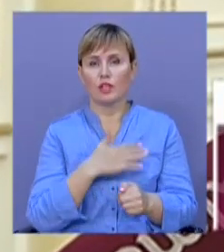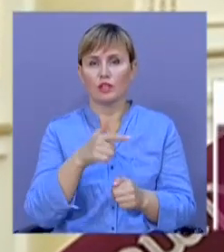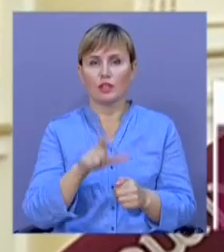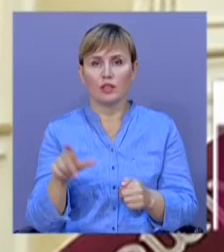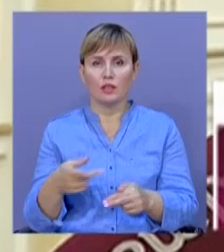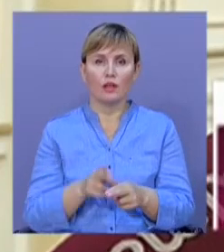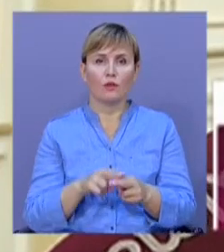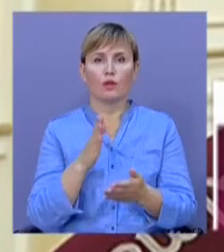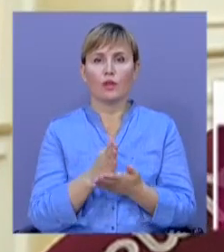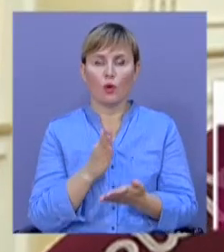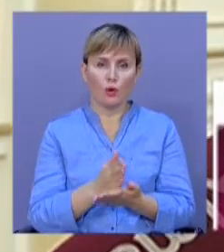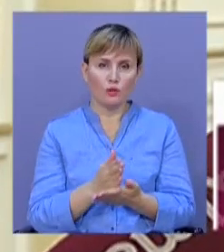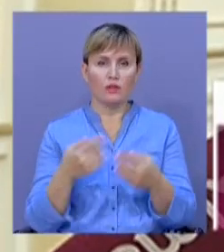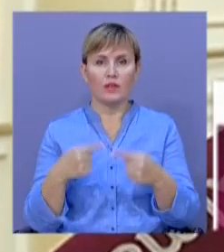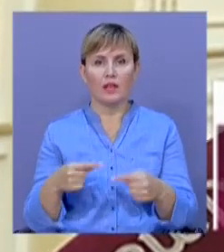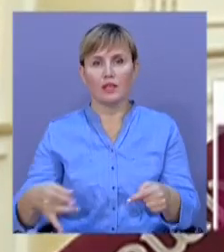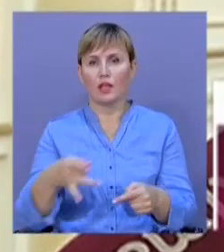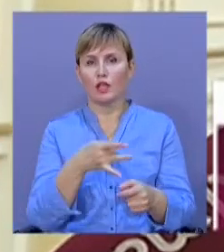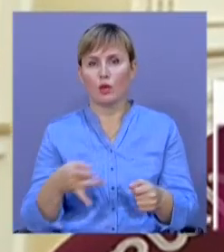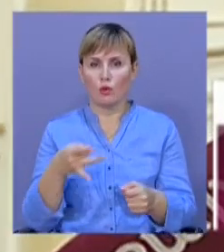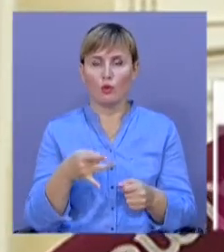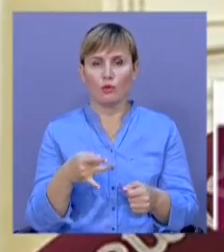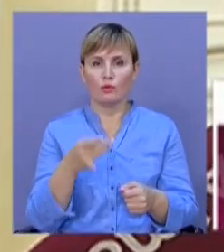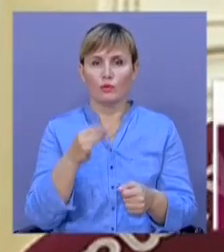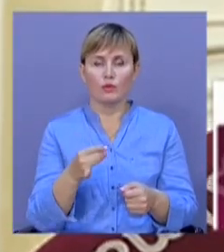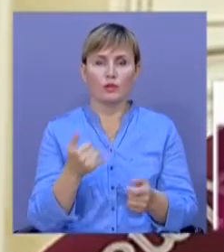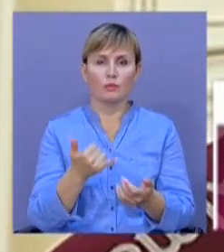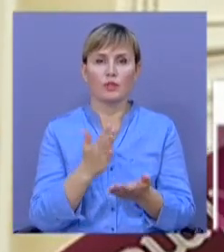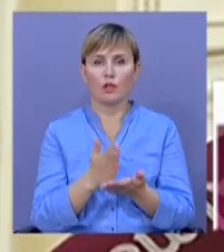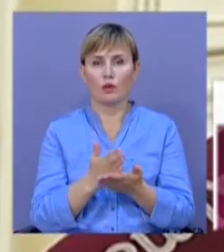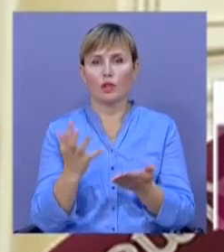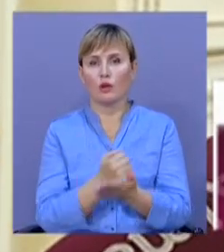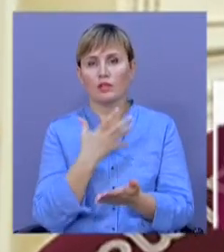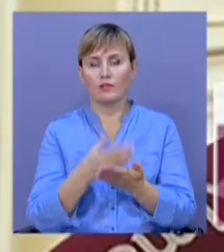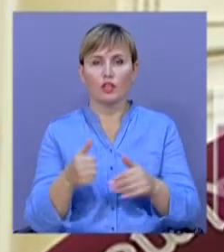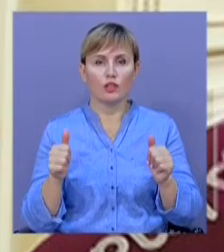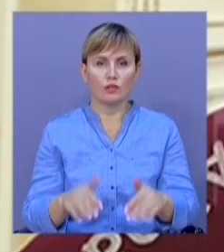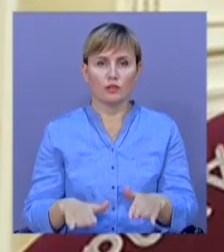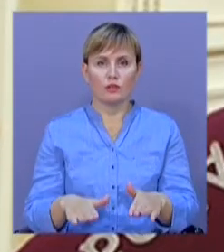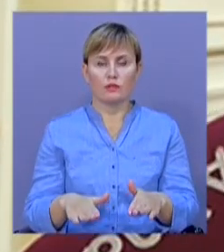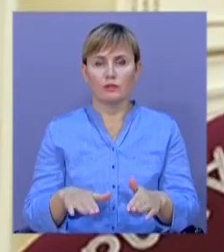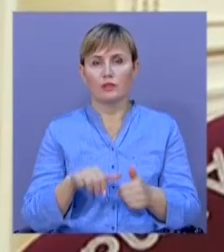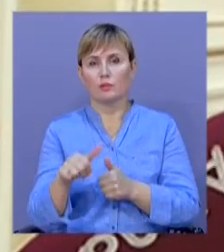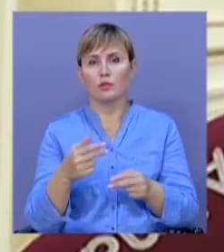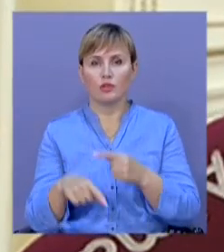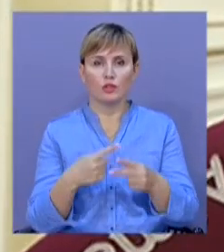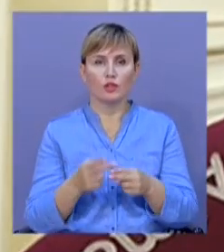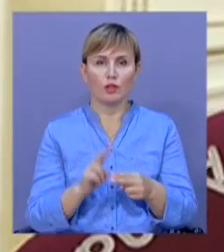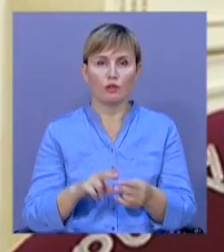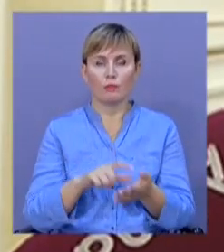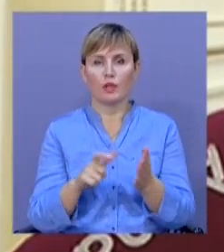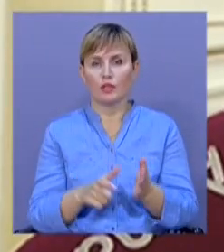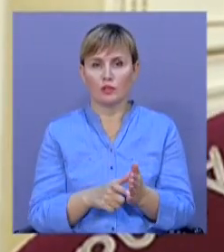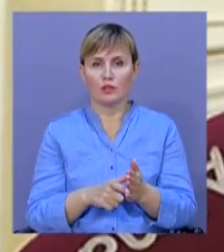которые находятся в разных регионах, они находят свое решение именно через эту площадку диалога